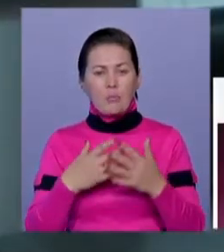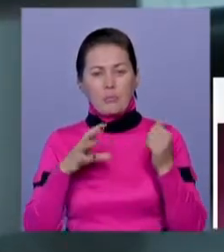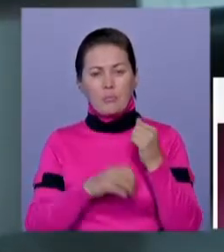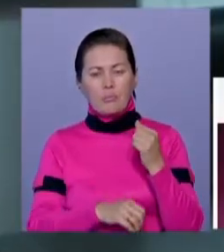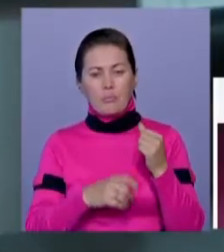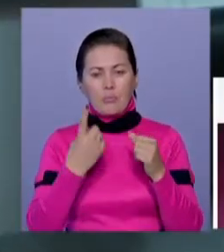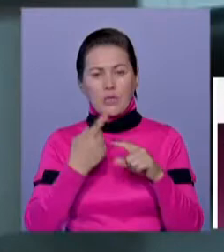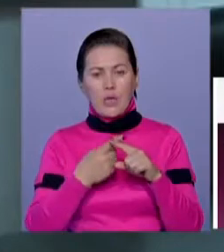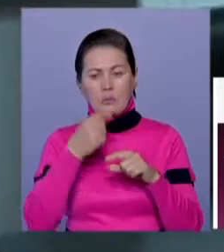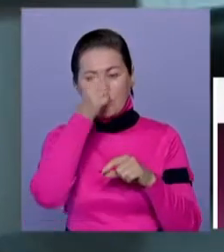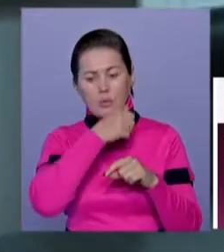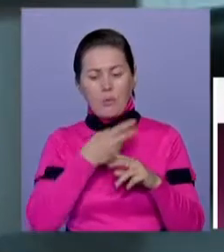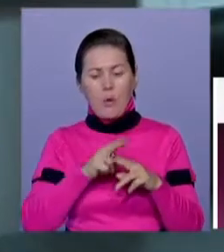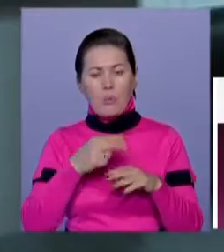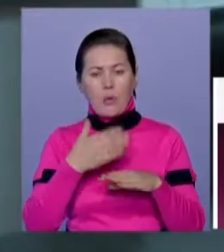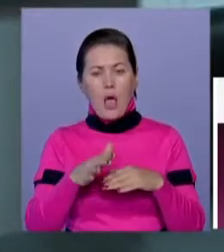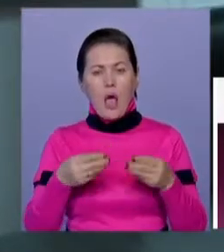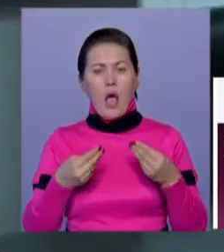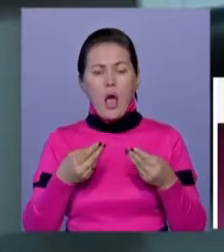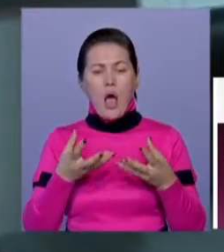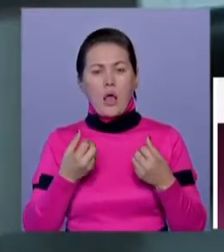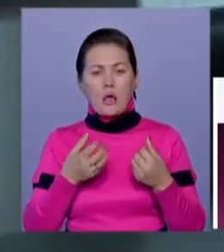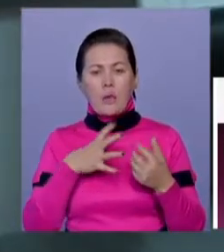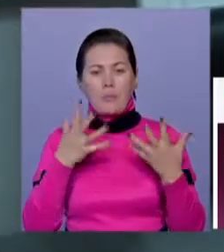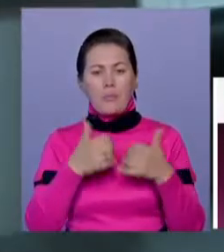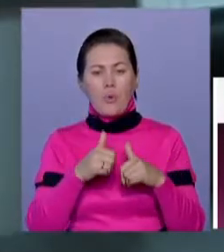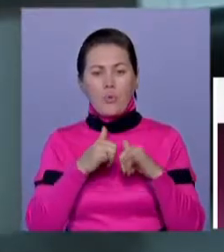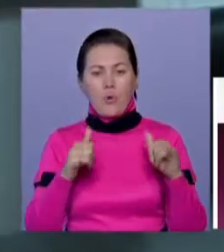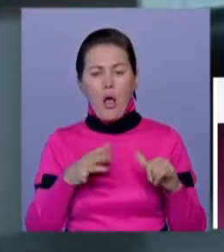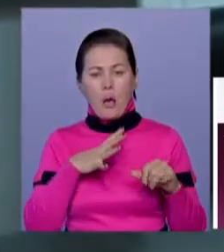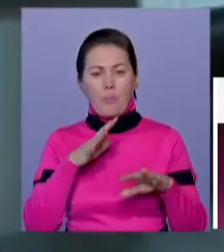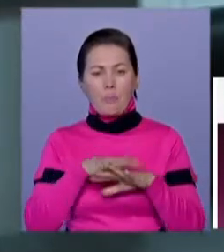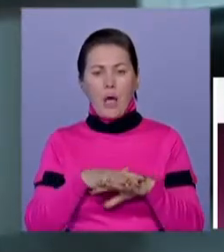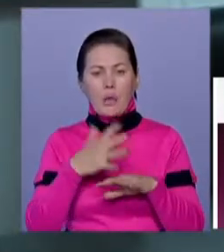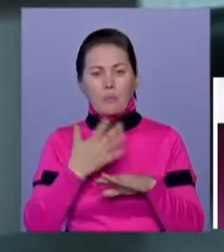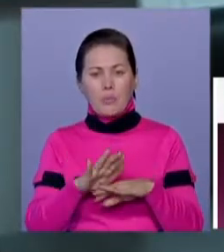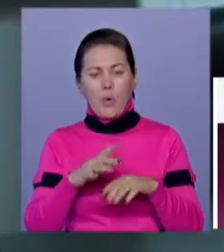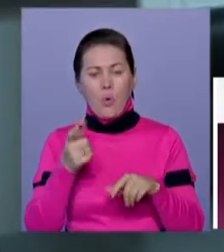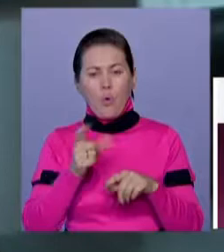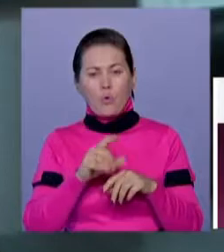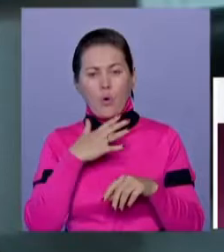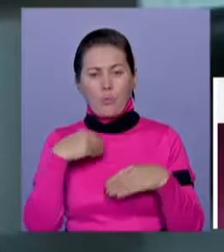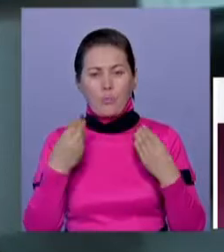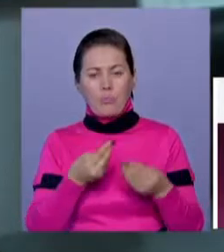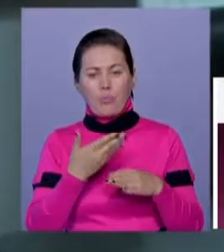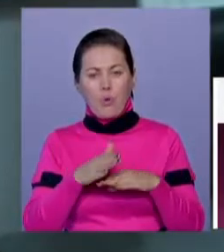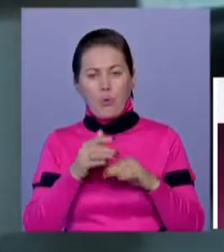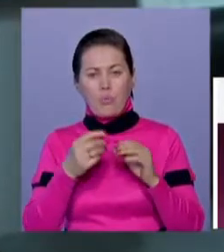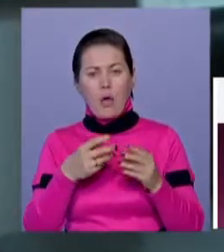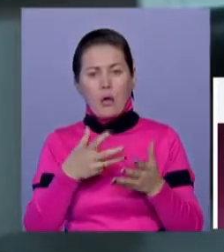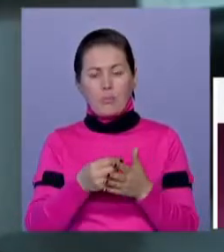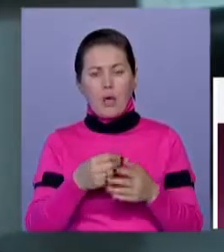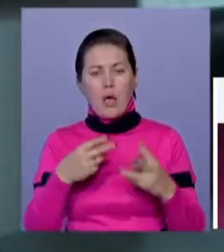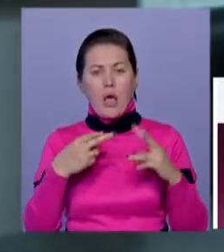Соңғы бір жарым жылда елімізде несие алушылар саны күрт көбейді, өйткені қазір банктер несиені өте көп беруде. Бөліп төлеу арқылы